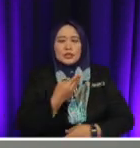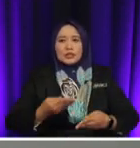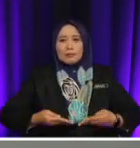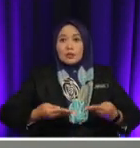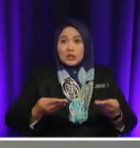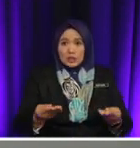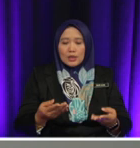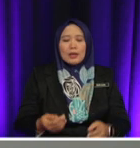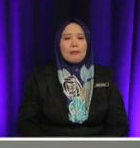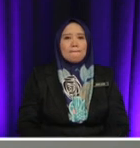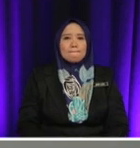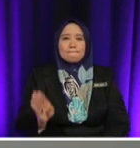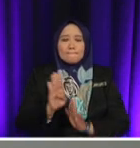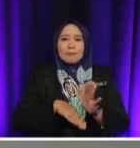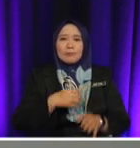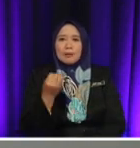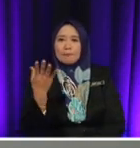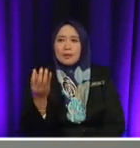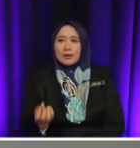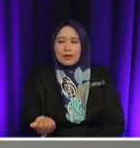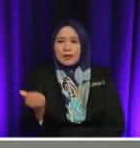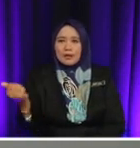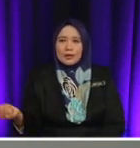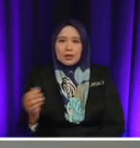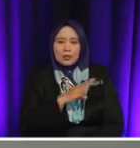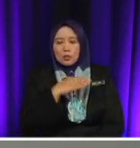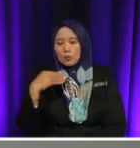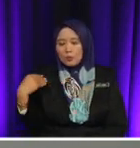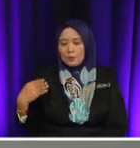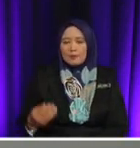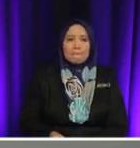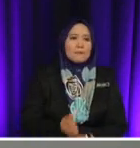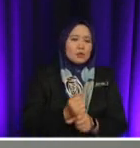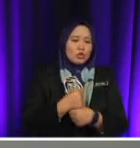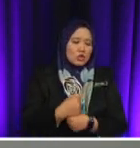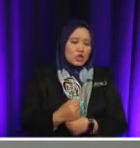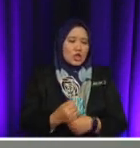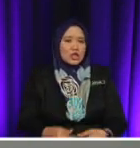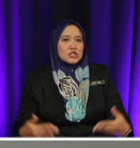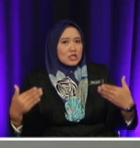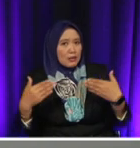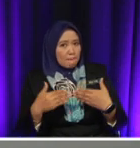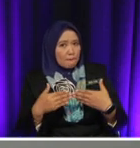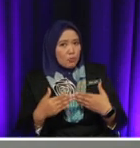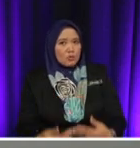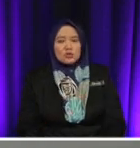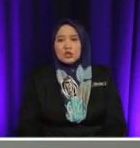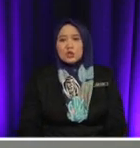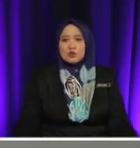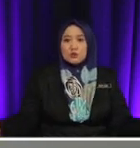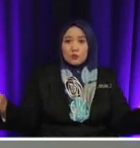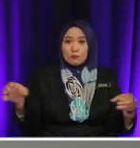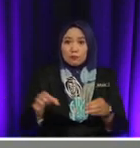alat diberi beberapa bahan so kita kena bentukkan dia kita kena sambung kita kena cantungkan kita kena